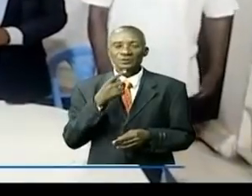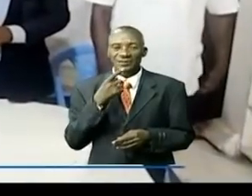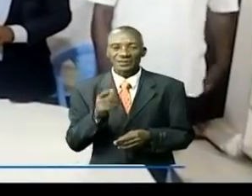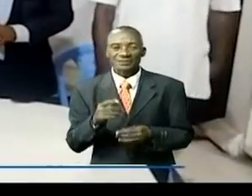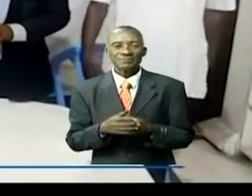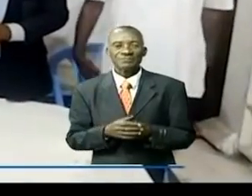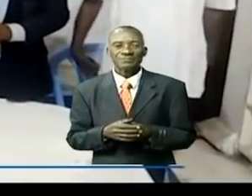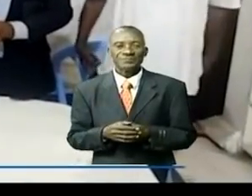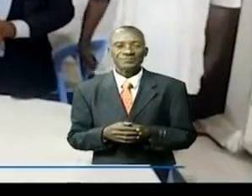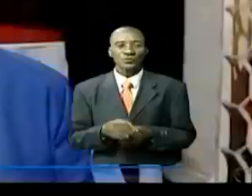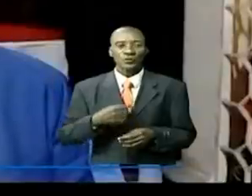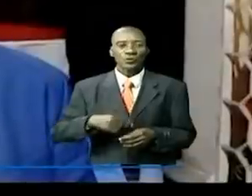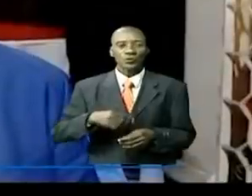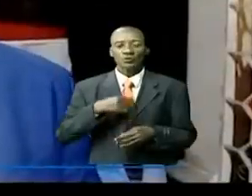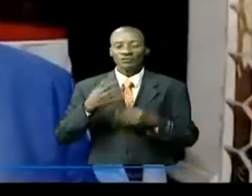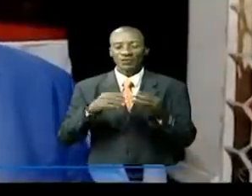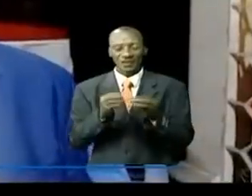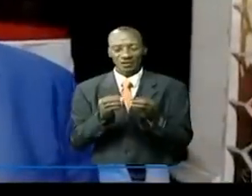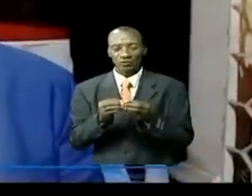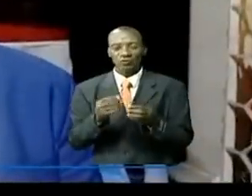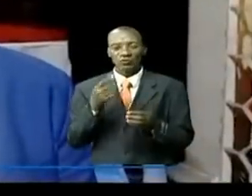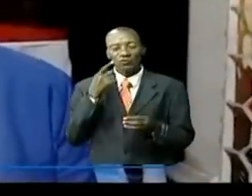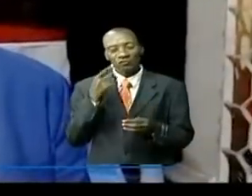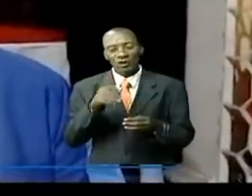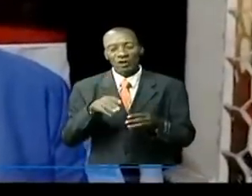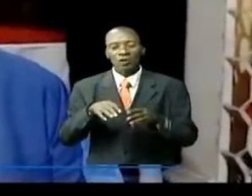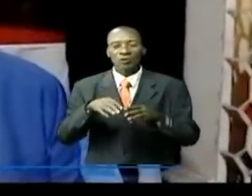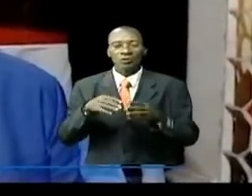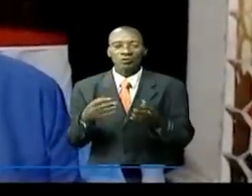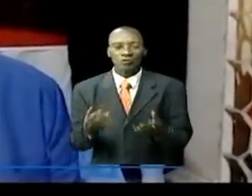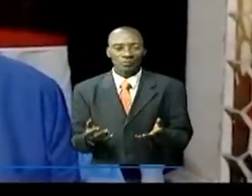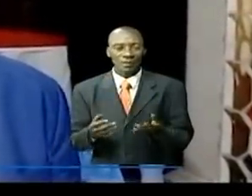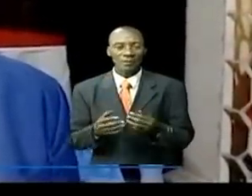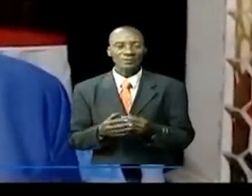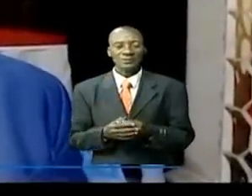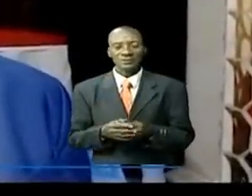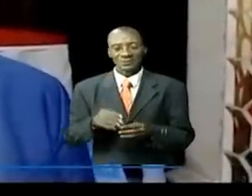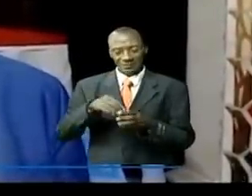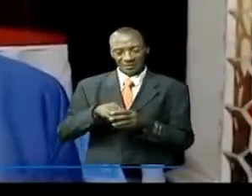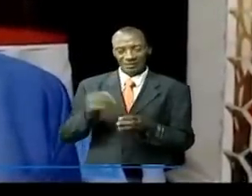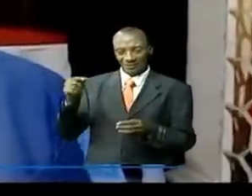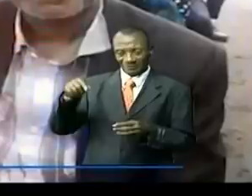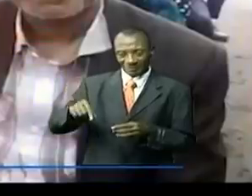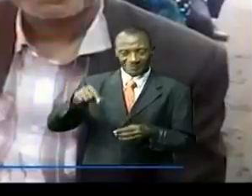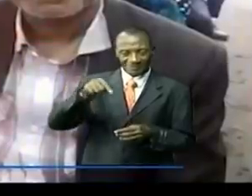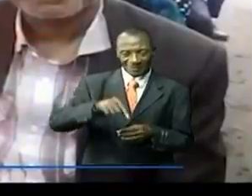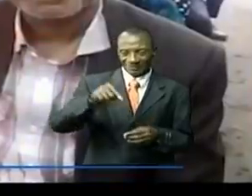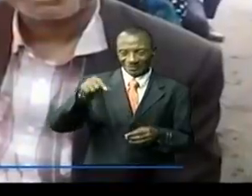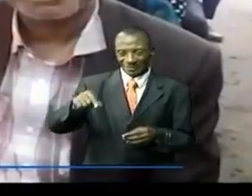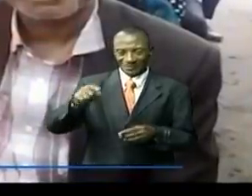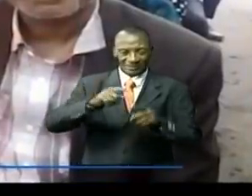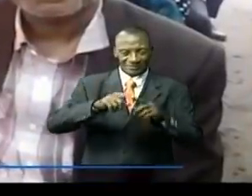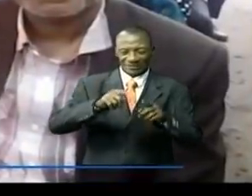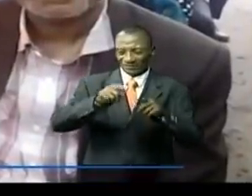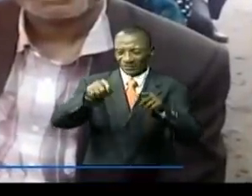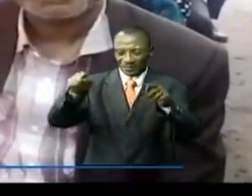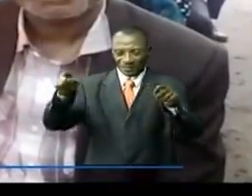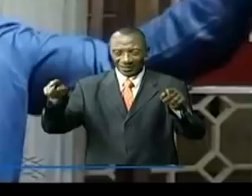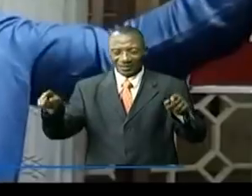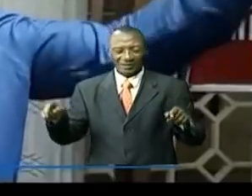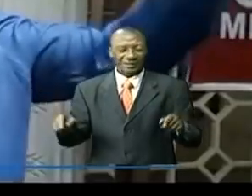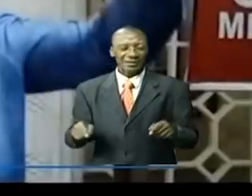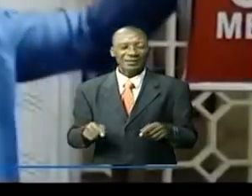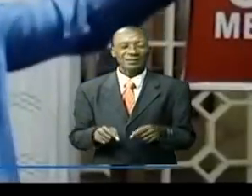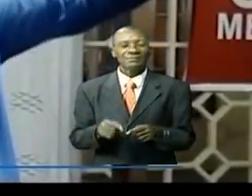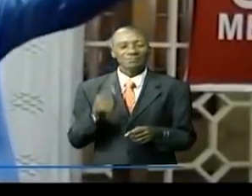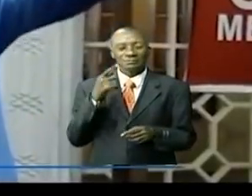voir de quelle manière nous pouvons s'entraider pour que notre quartier puisse y aller de l'avant et de manière générale